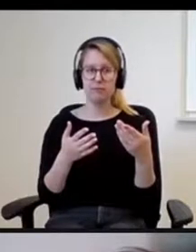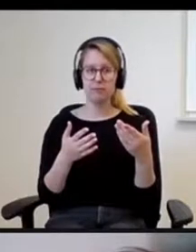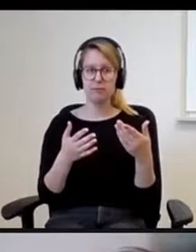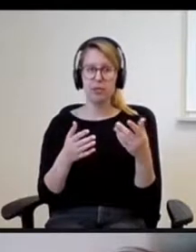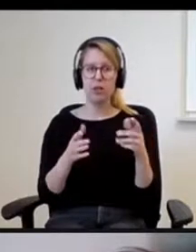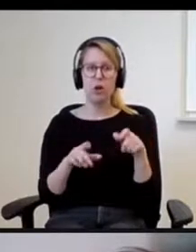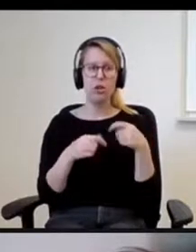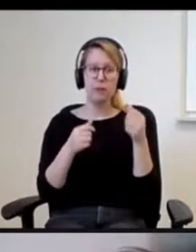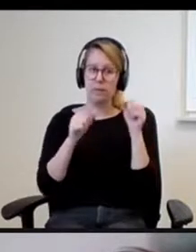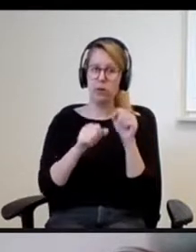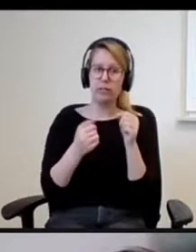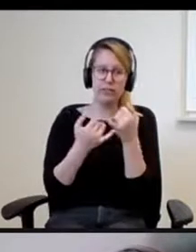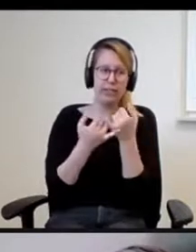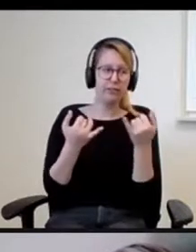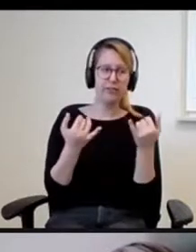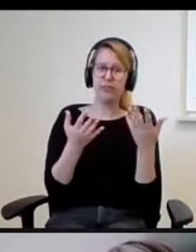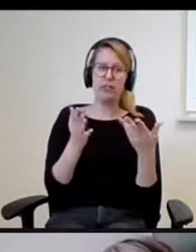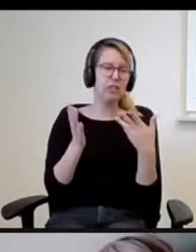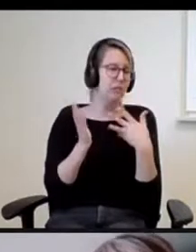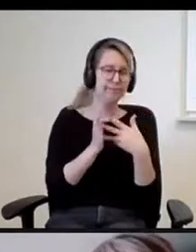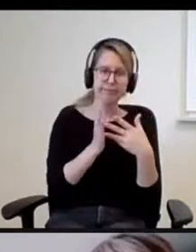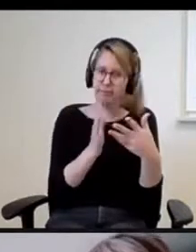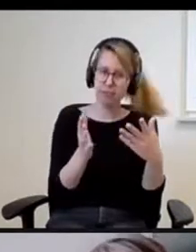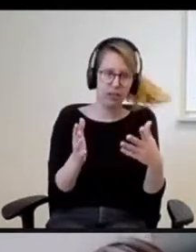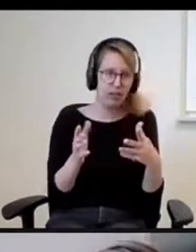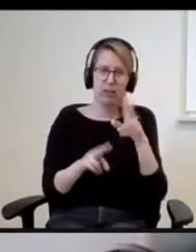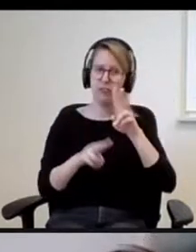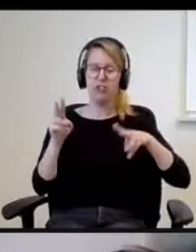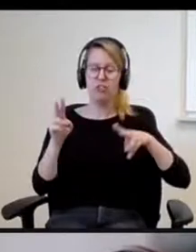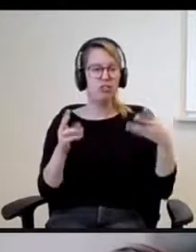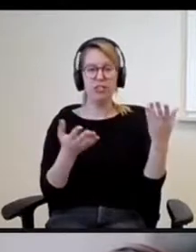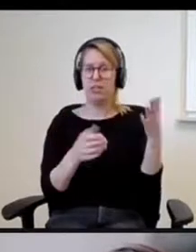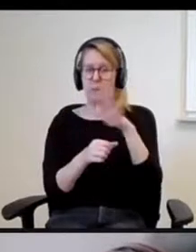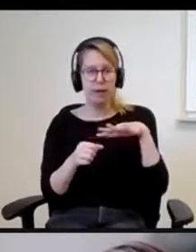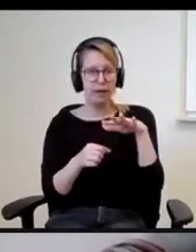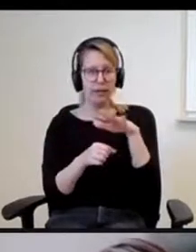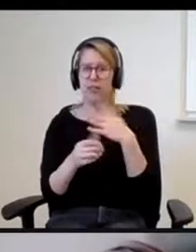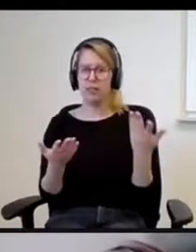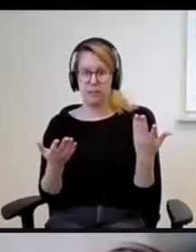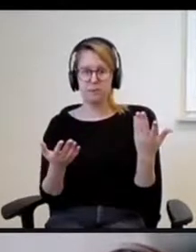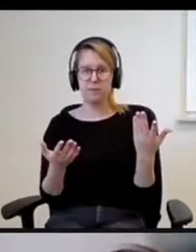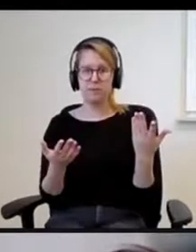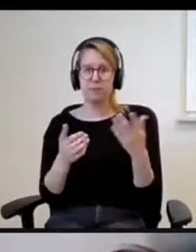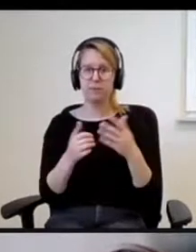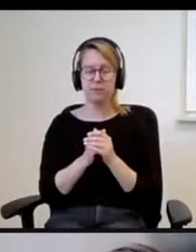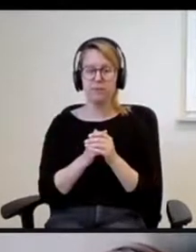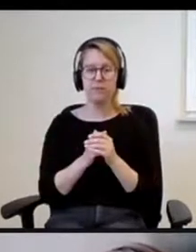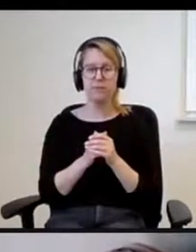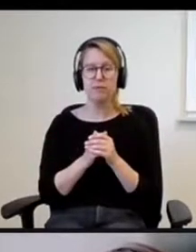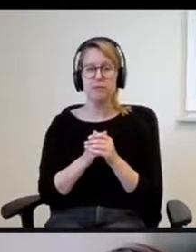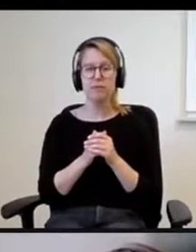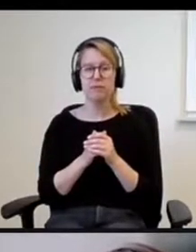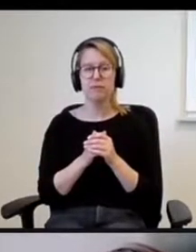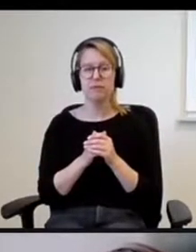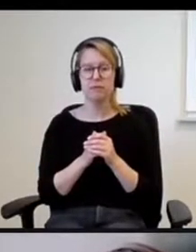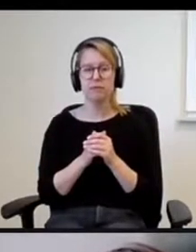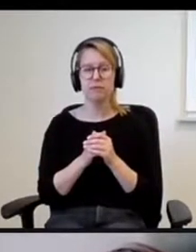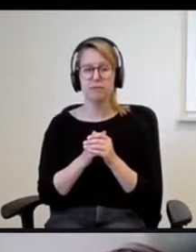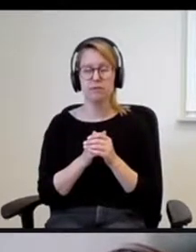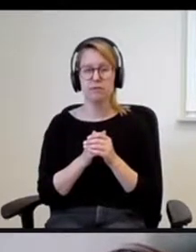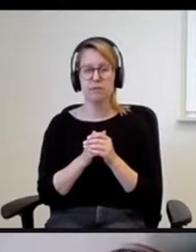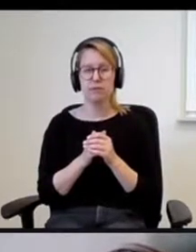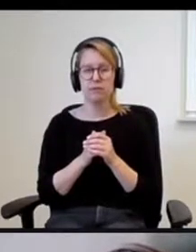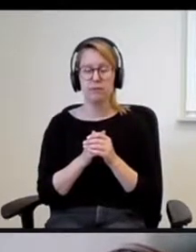de l'éducation. Et vous avez vu qu'on a des indicateurs qui montrent que, je ne sais pas si vous avez vu sur ma présentation, que